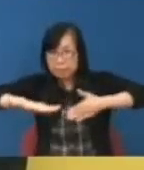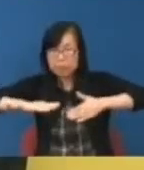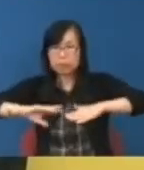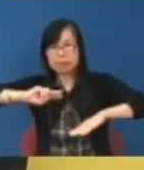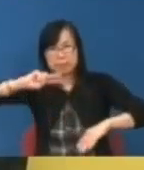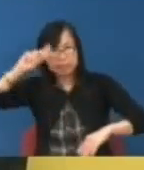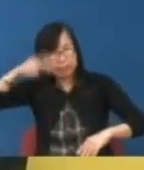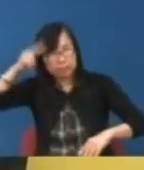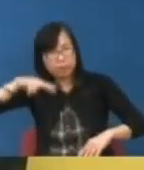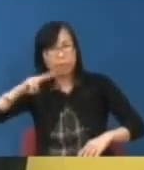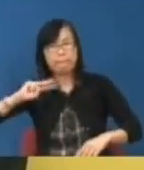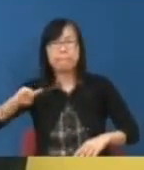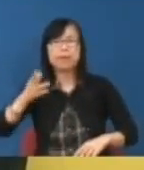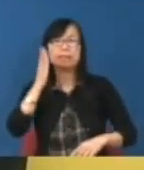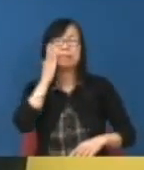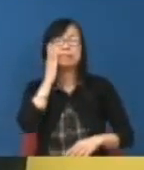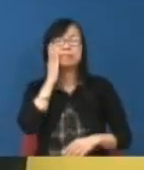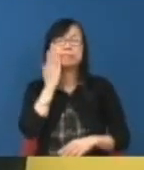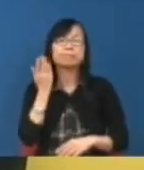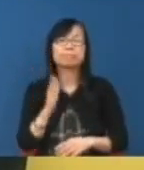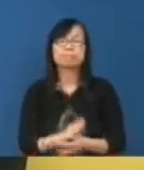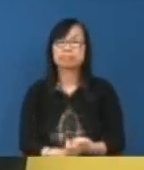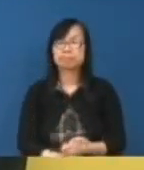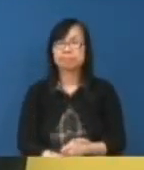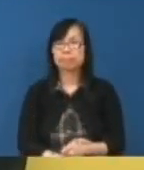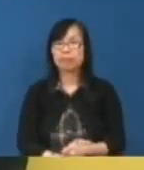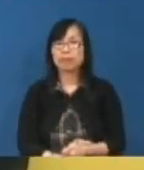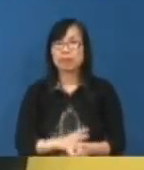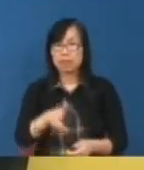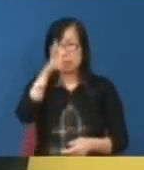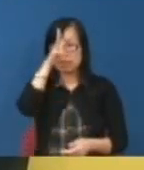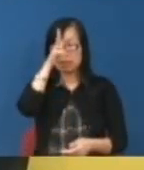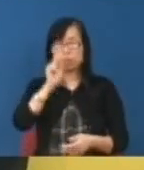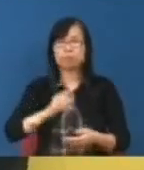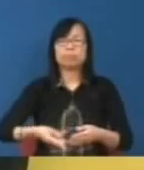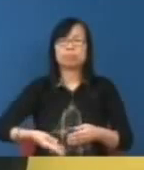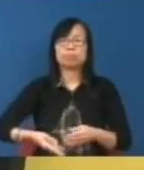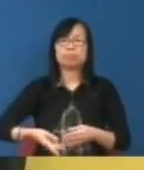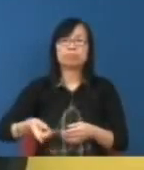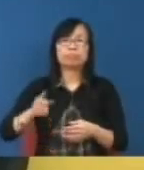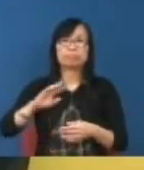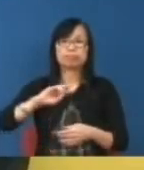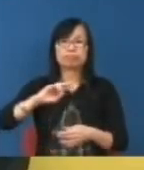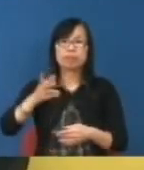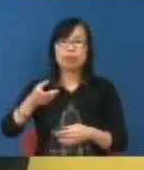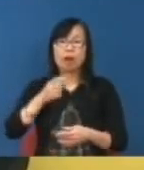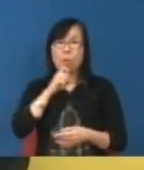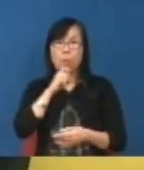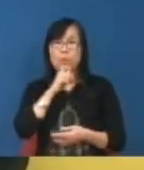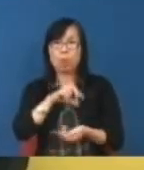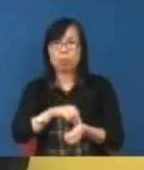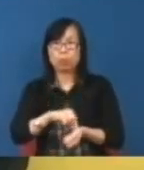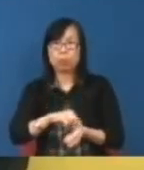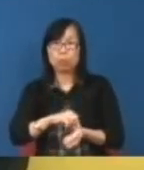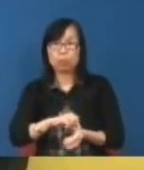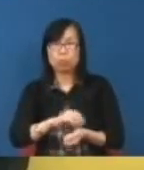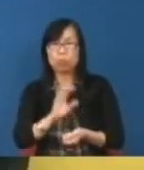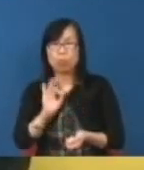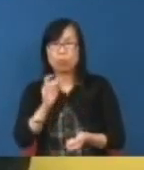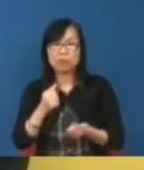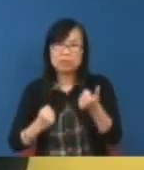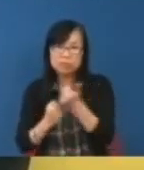嗱，咁佢就話有辱無榮。咁而家政府又調翻轉講，我真係有辱無榮。你支持我，你